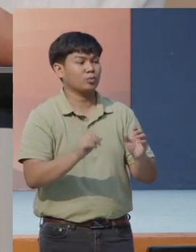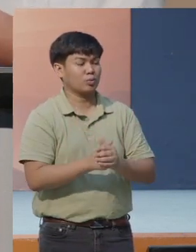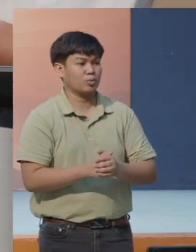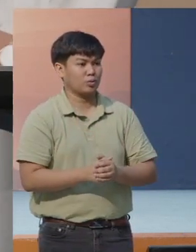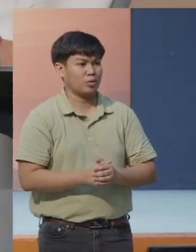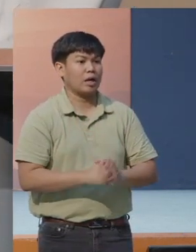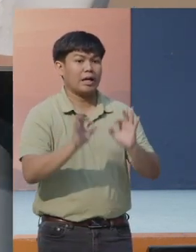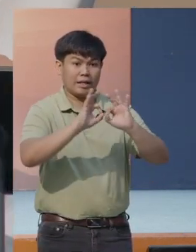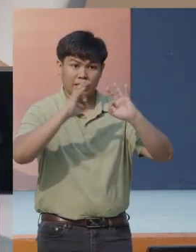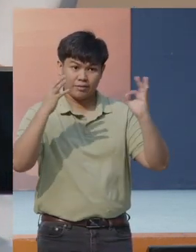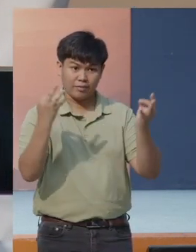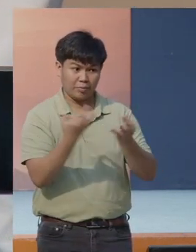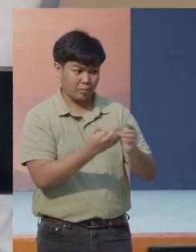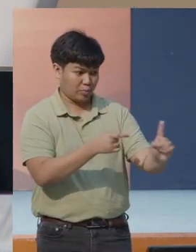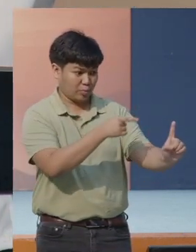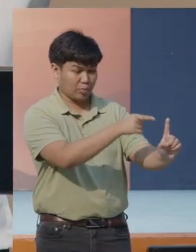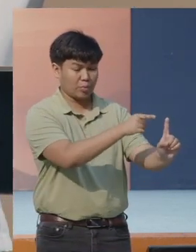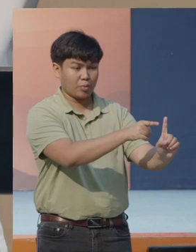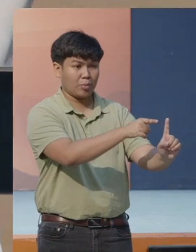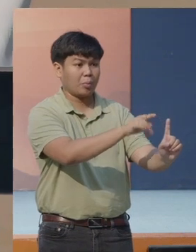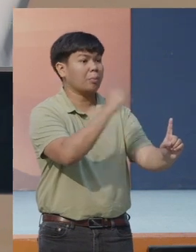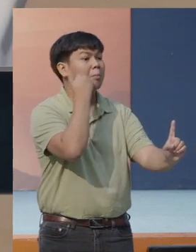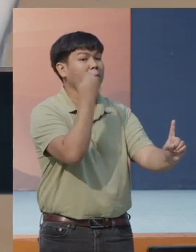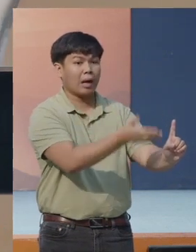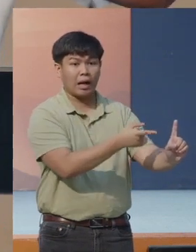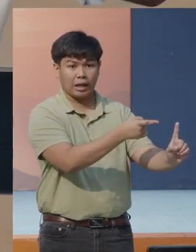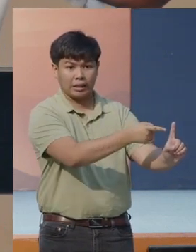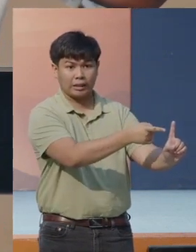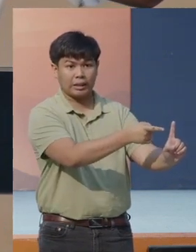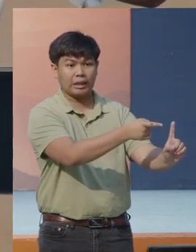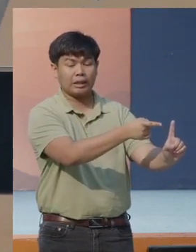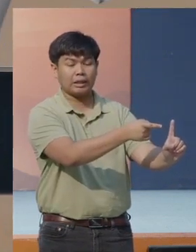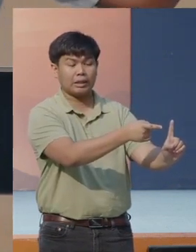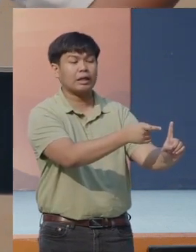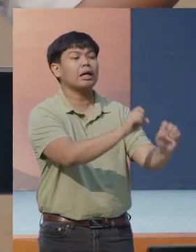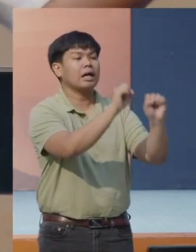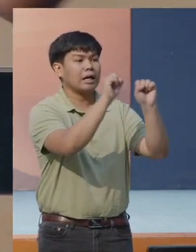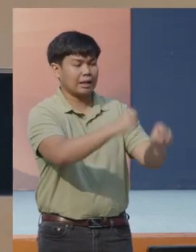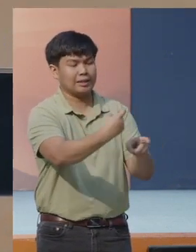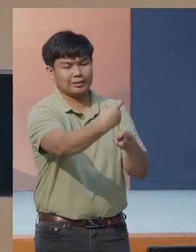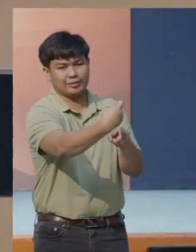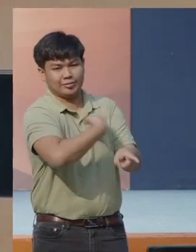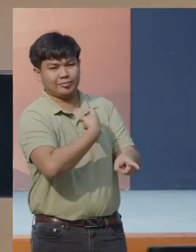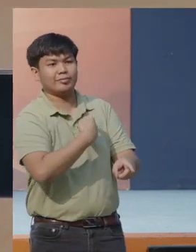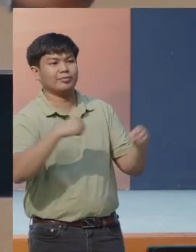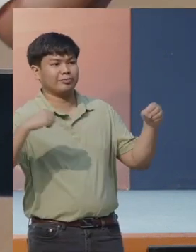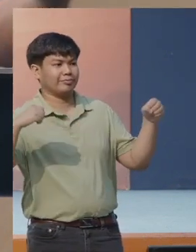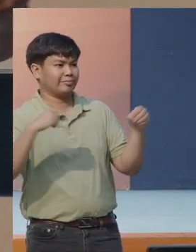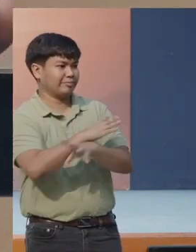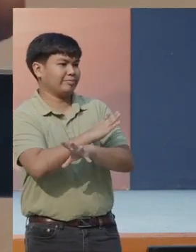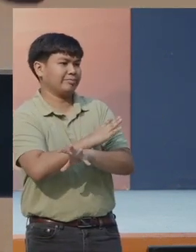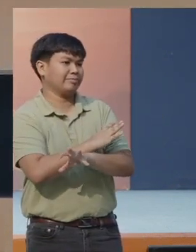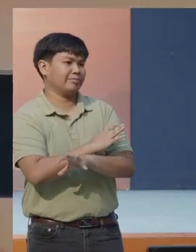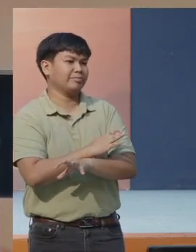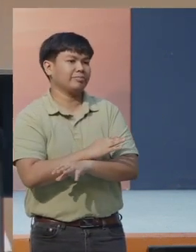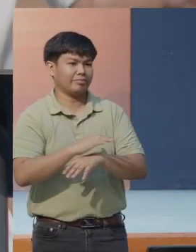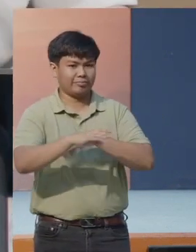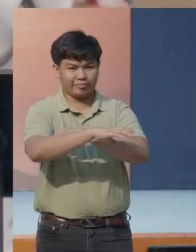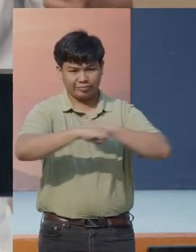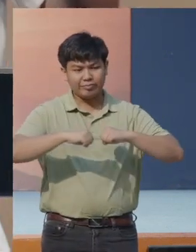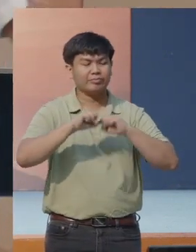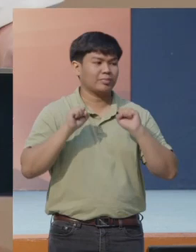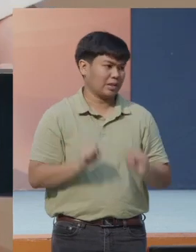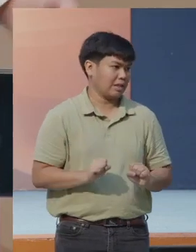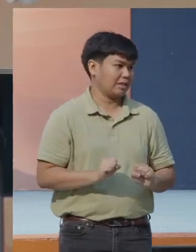Yung pamilya na napag-iwanan, maaari silang maghiganti. Eye for an eye,